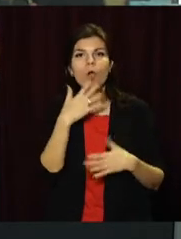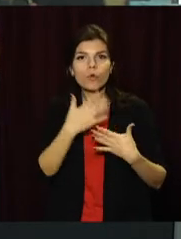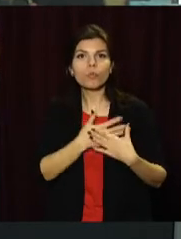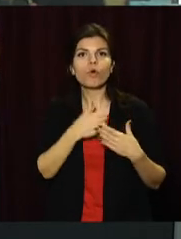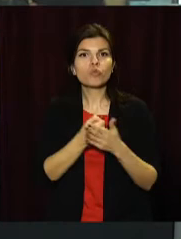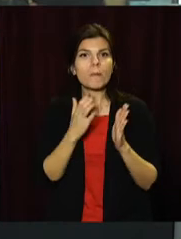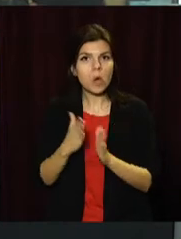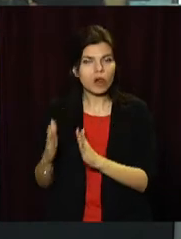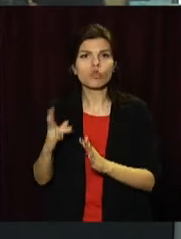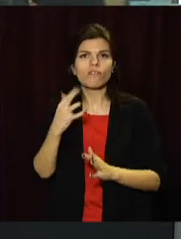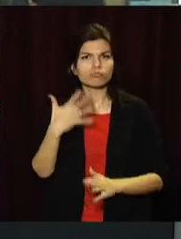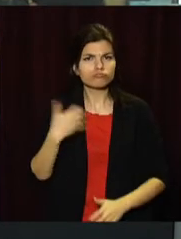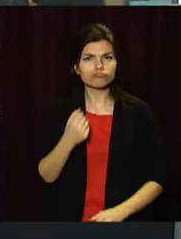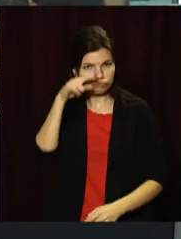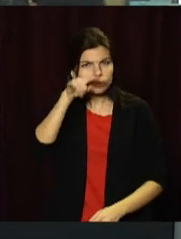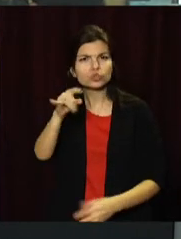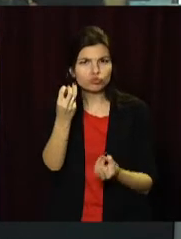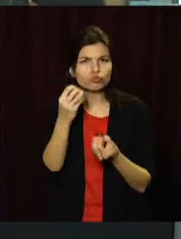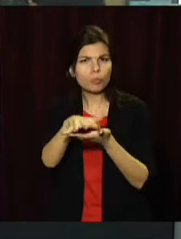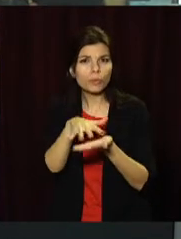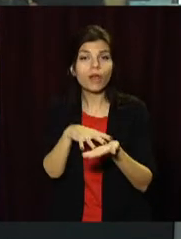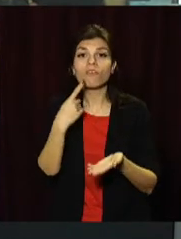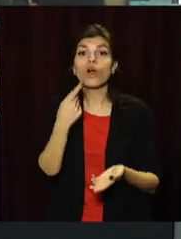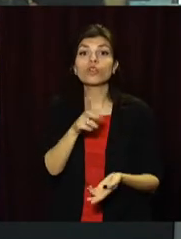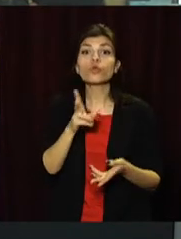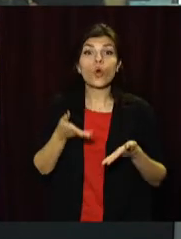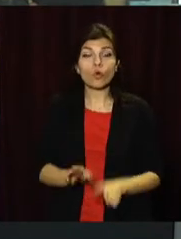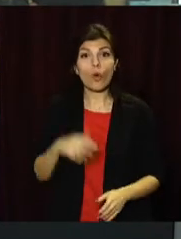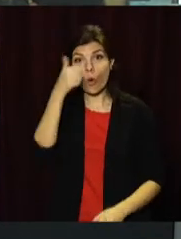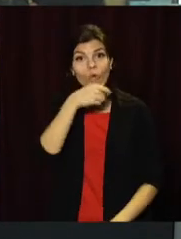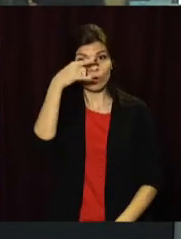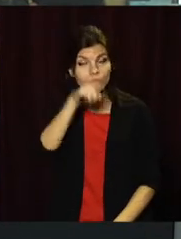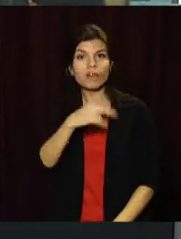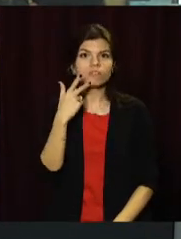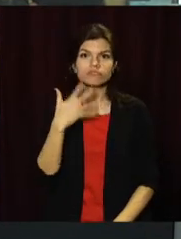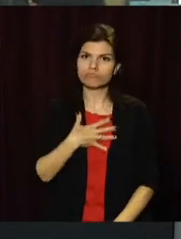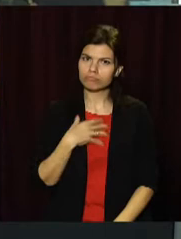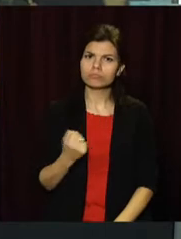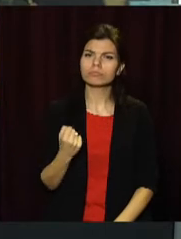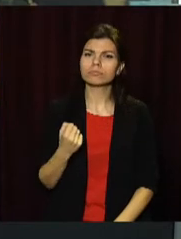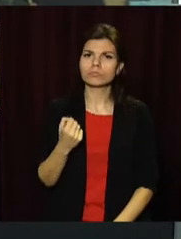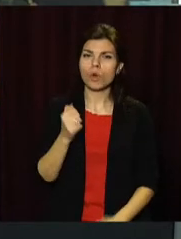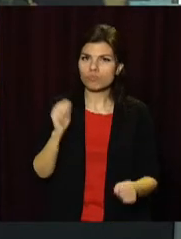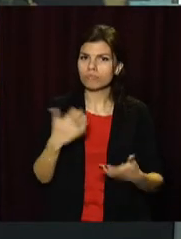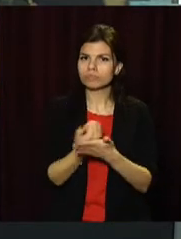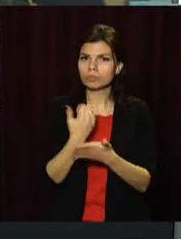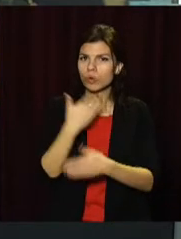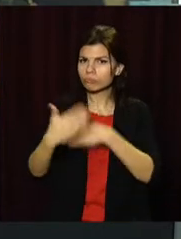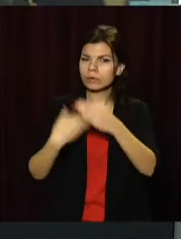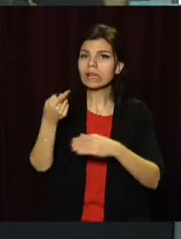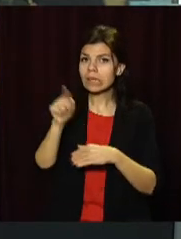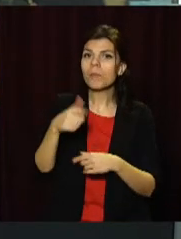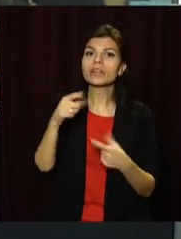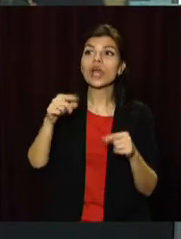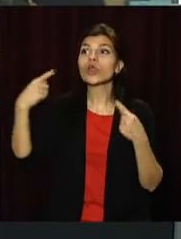до порядку. Астрологи ж говорять, що ті, хто народився в рік бика, наполегливі. Відтак можуть досягти успіху там,